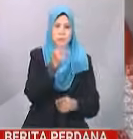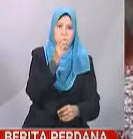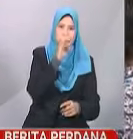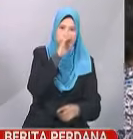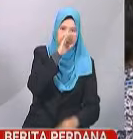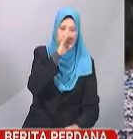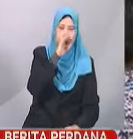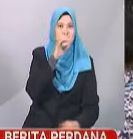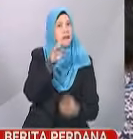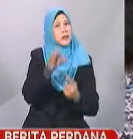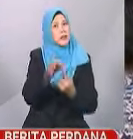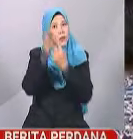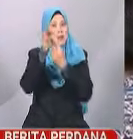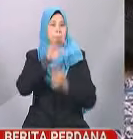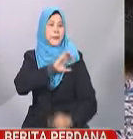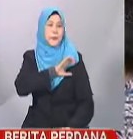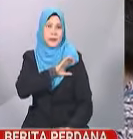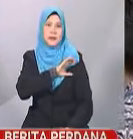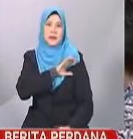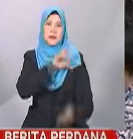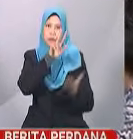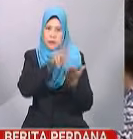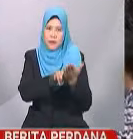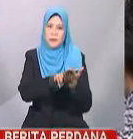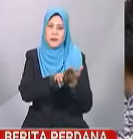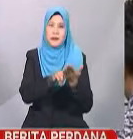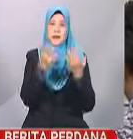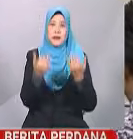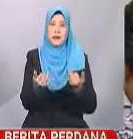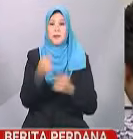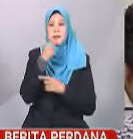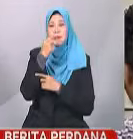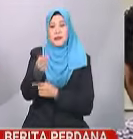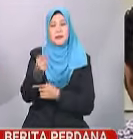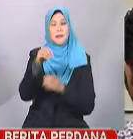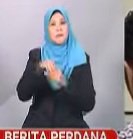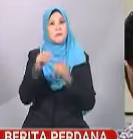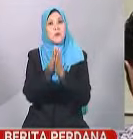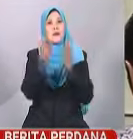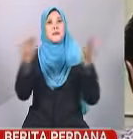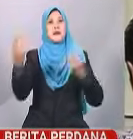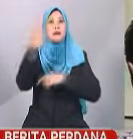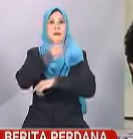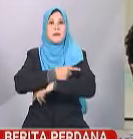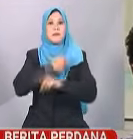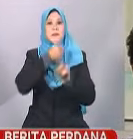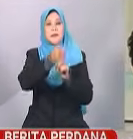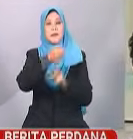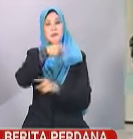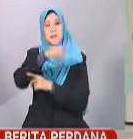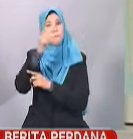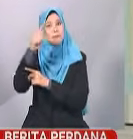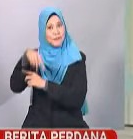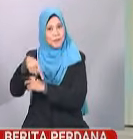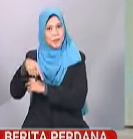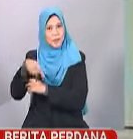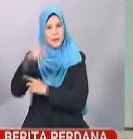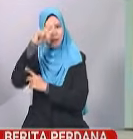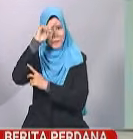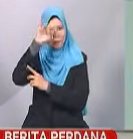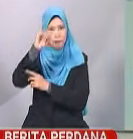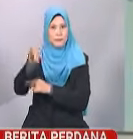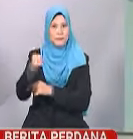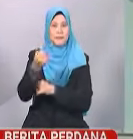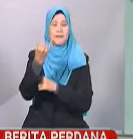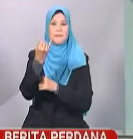polis. PDRM telah menangkap. Beliau menegaskan demikian dalam sidang media harian Perintah Kawalan Pergerakan PKP di